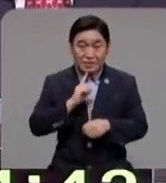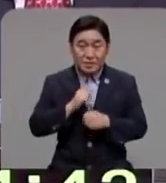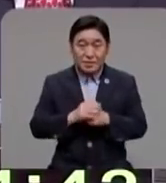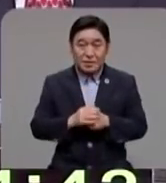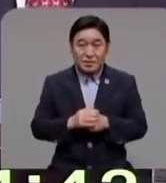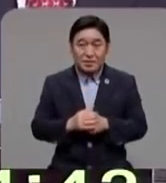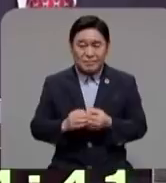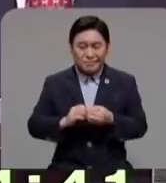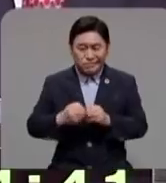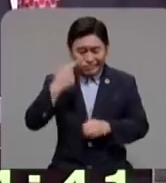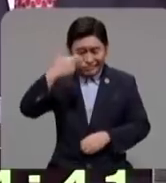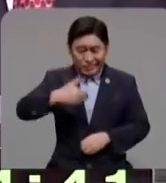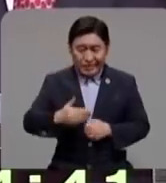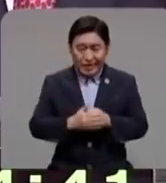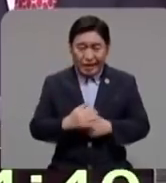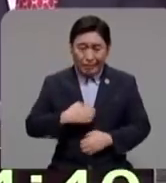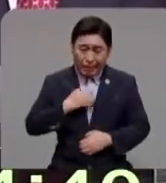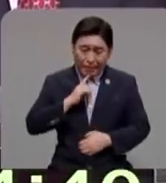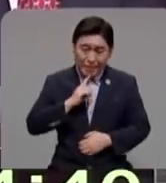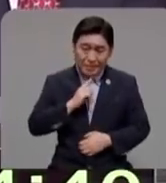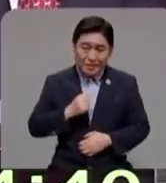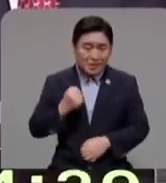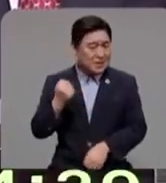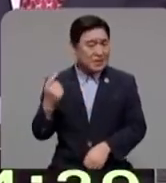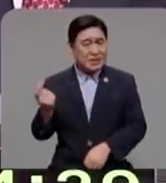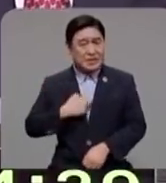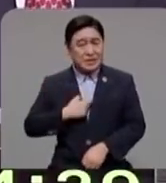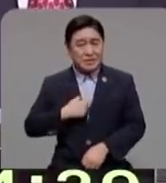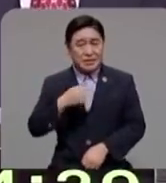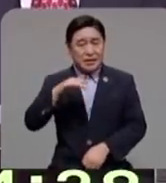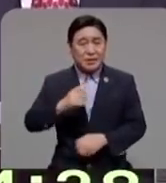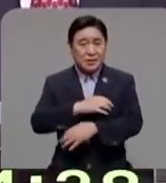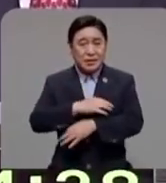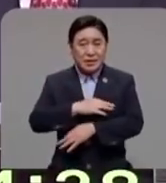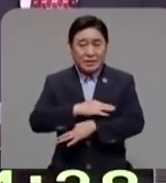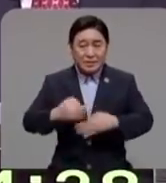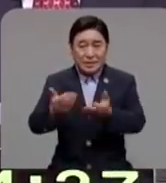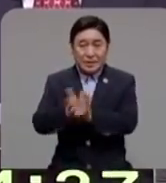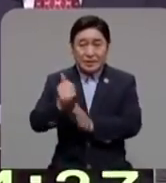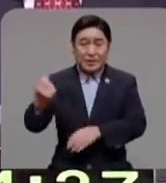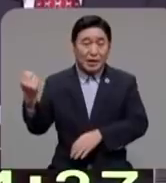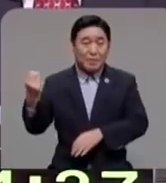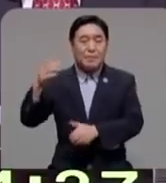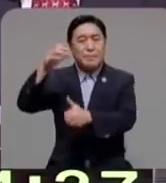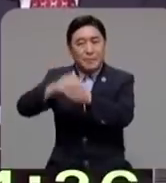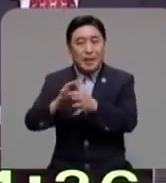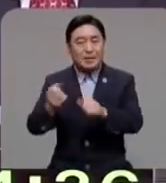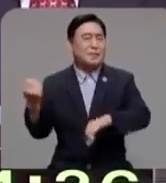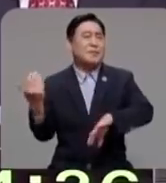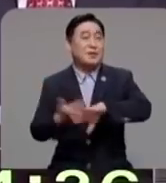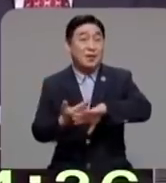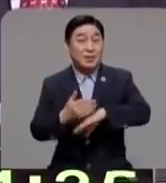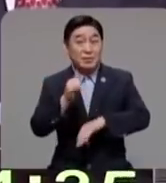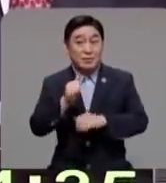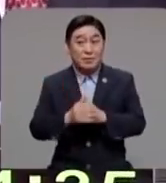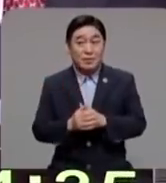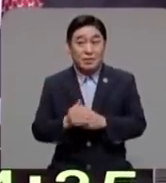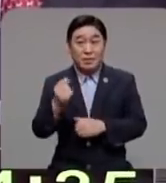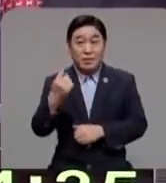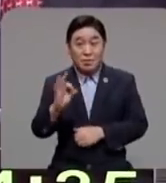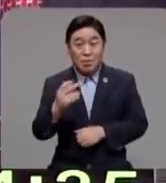아니요, 네? 지금. 그럼 뭐, 그... 해주기 싫으면 대장동 미리 TF팀장 할 사람 또 있습니다. 아니, 우리